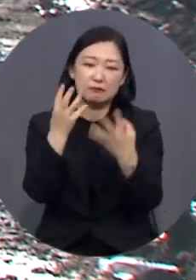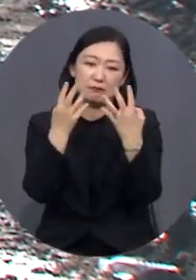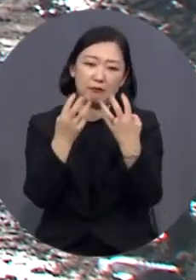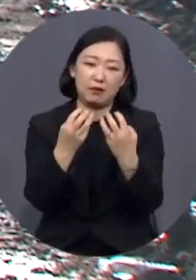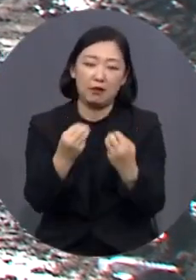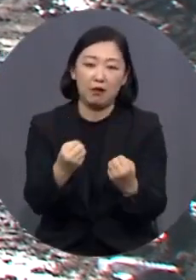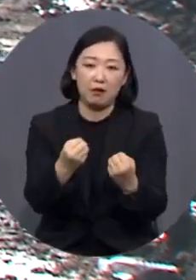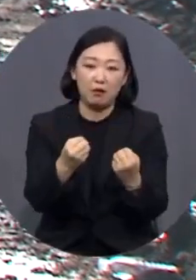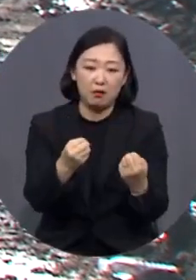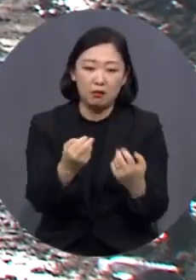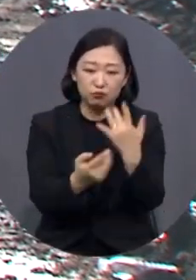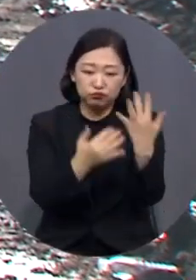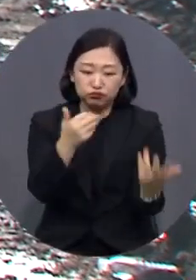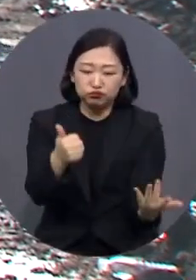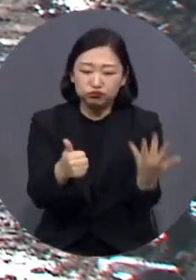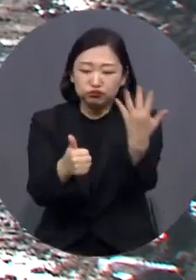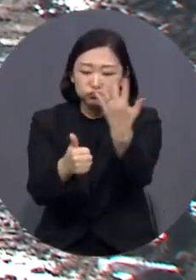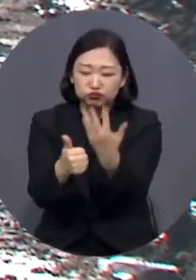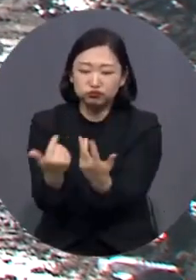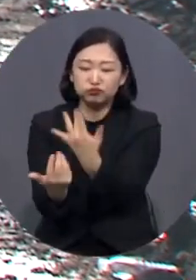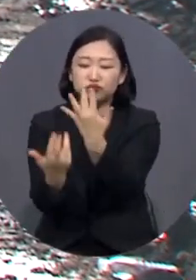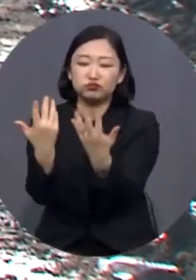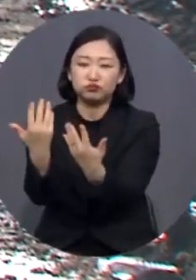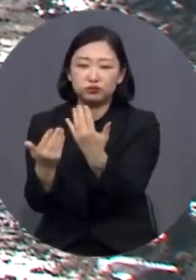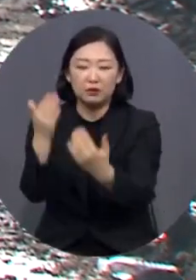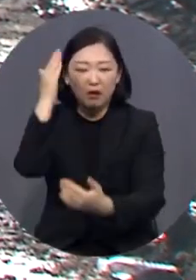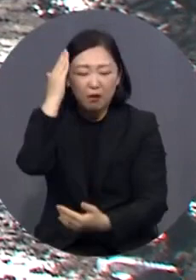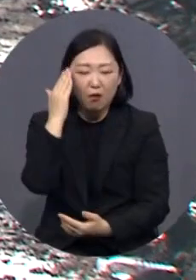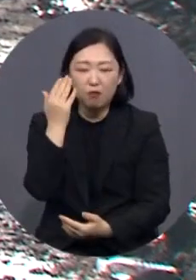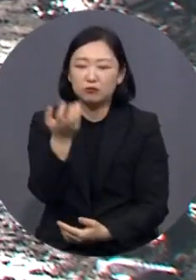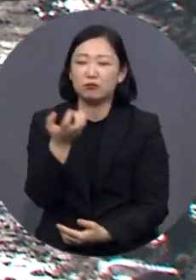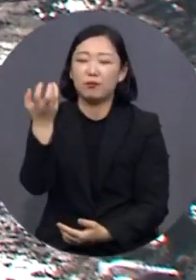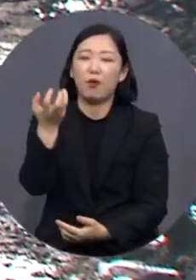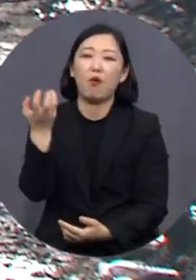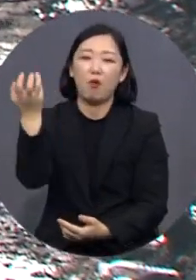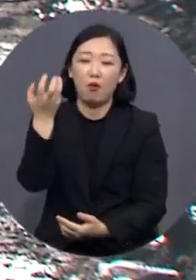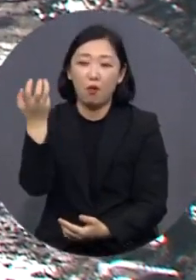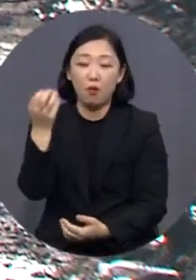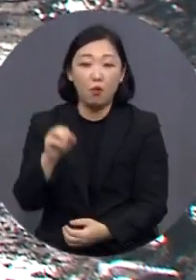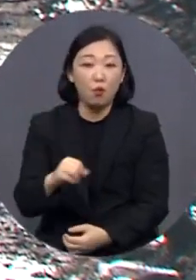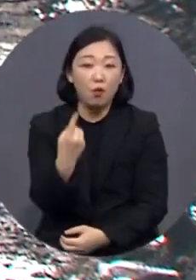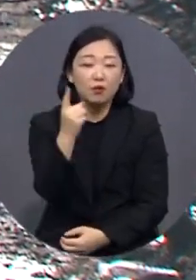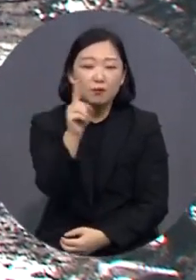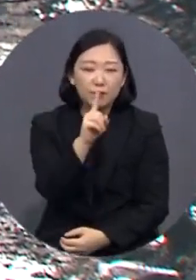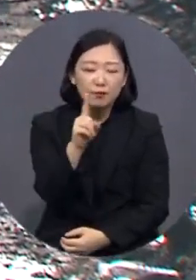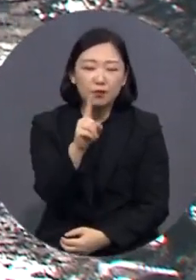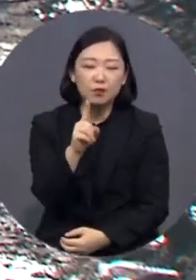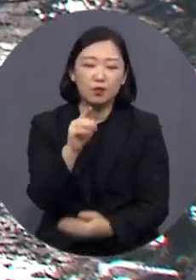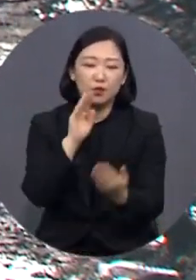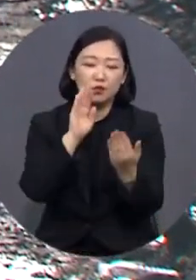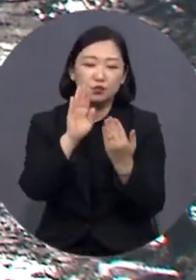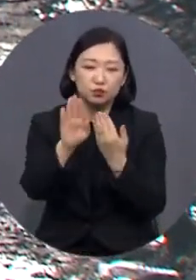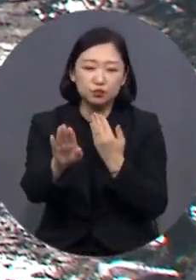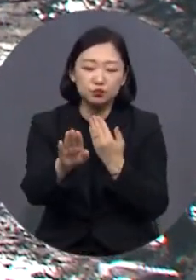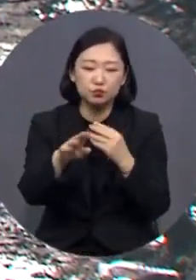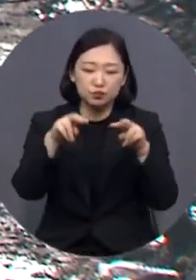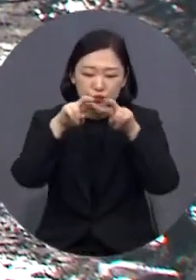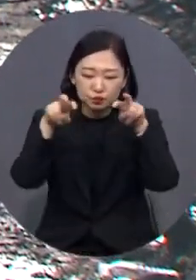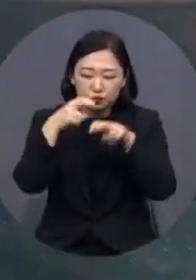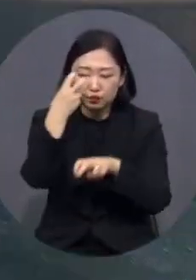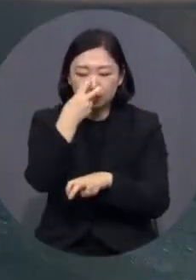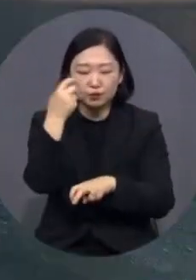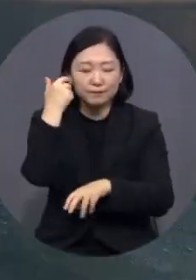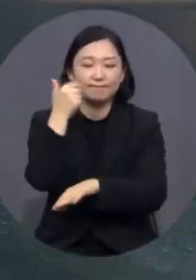이제 불이 발생하면서 검은 연기가 많이 발생했고 원인은 추후 국과수 합동 예정 중에